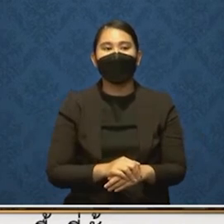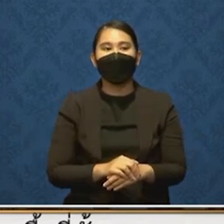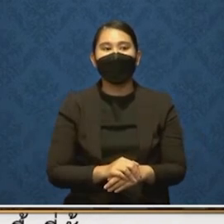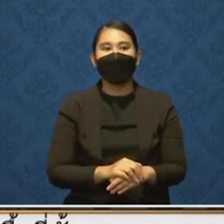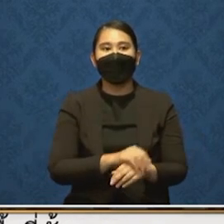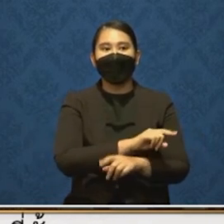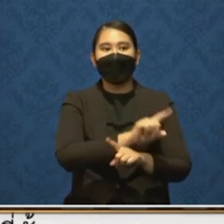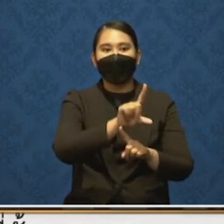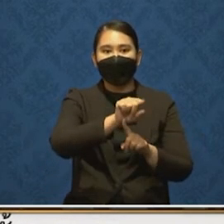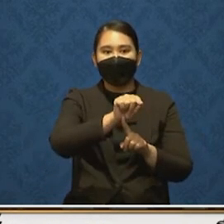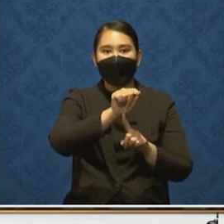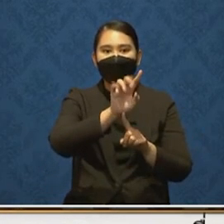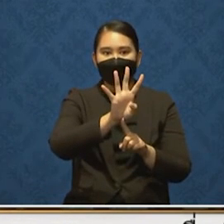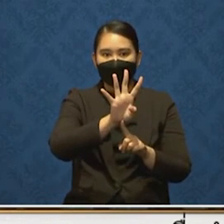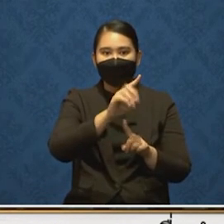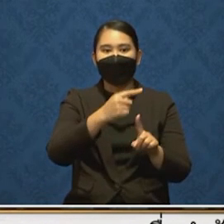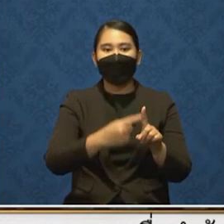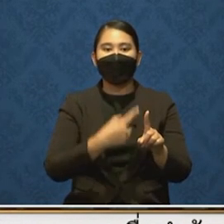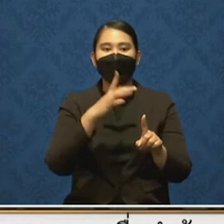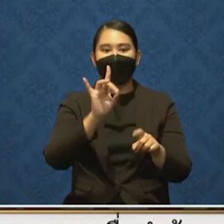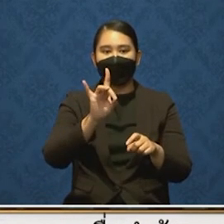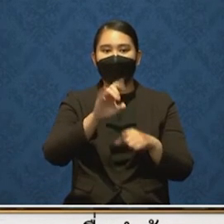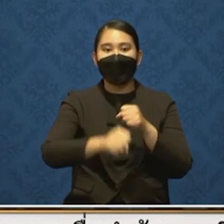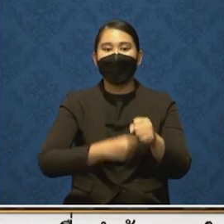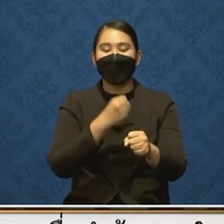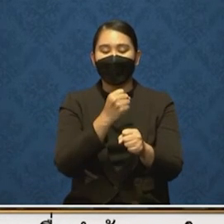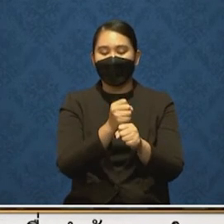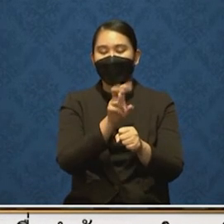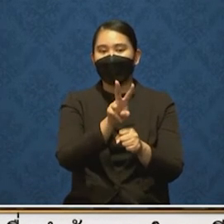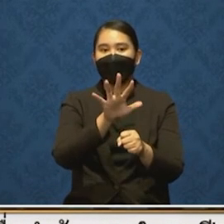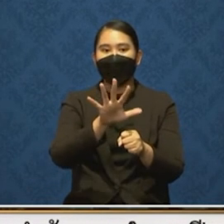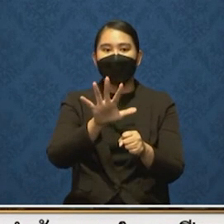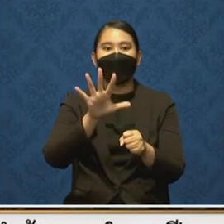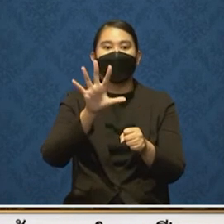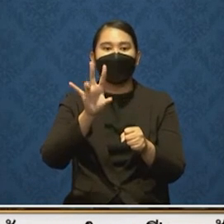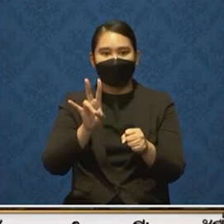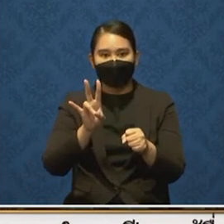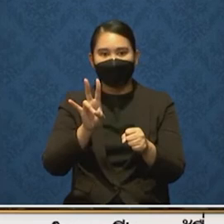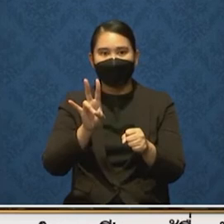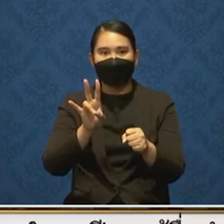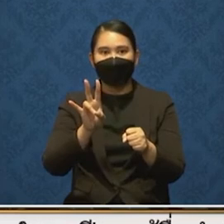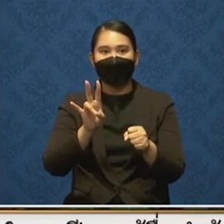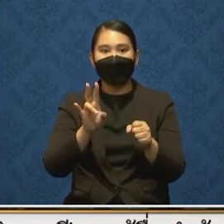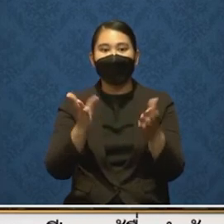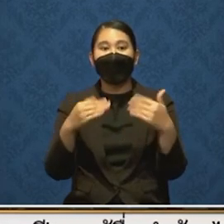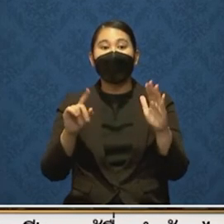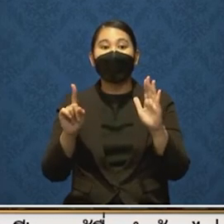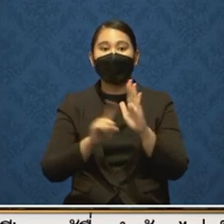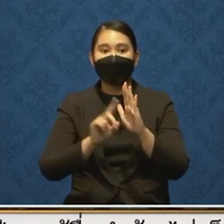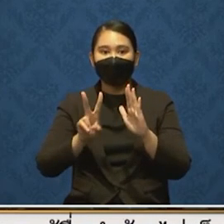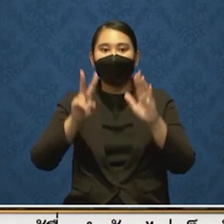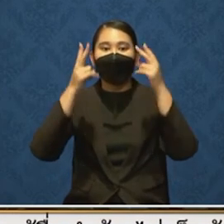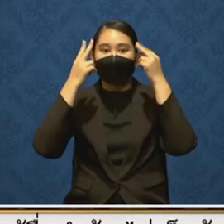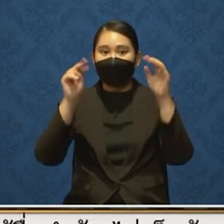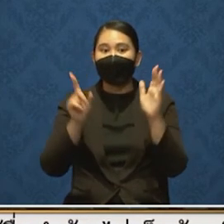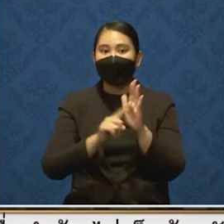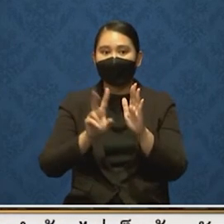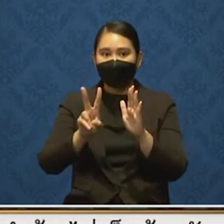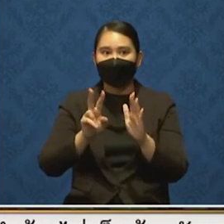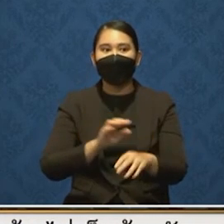24 สิ่หาคม 2,557ครั้งที่ 2 เมื่อวนที่ 9 นิทยายน